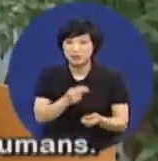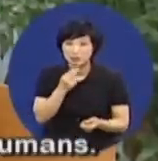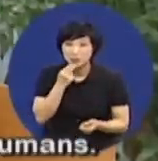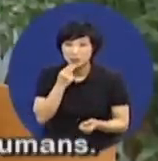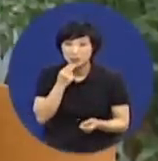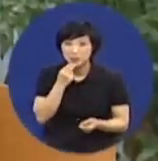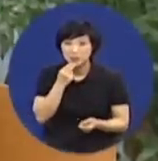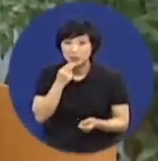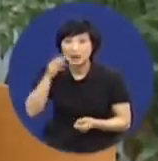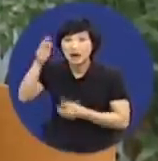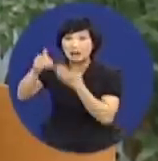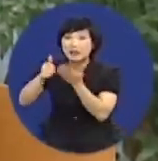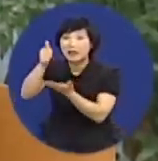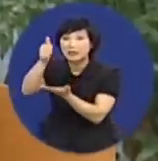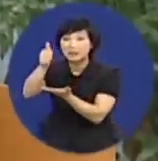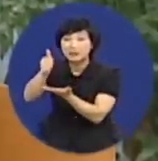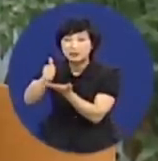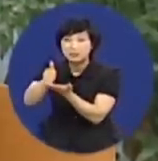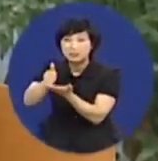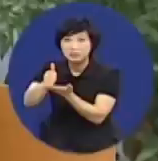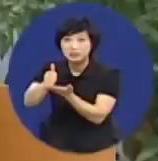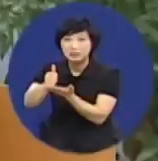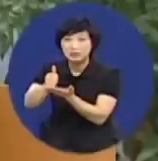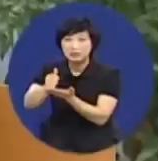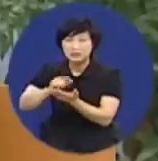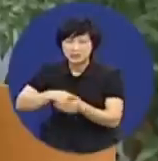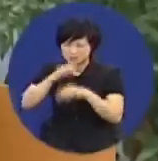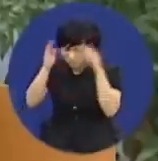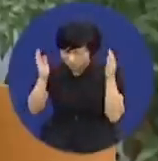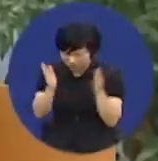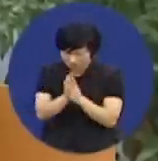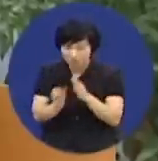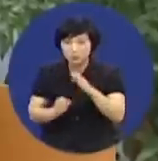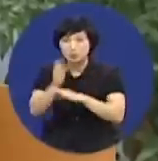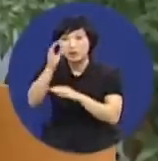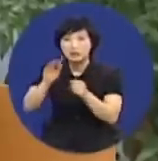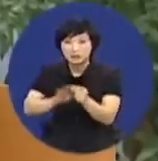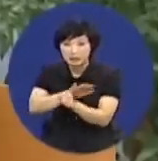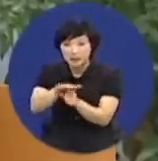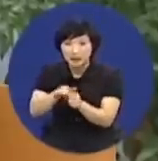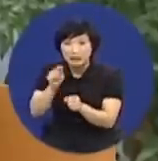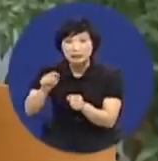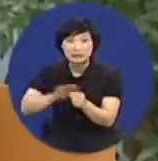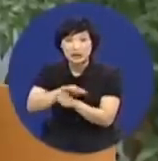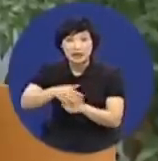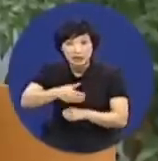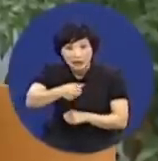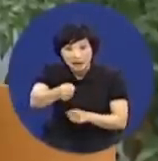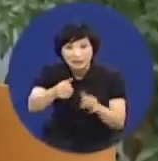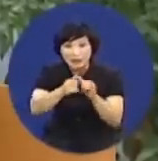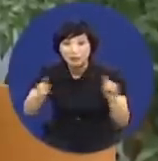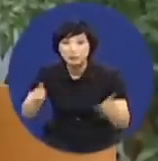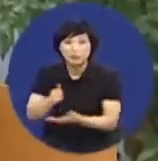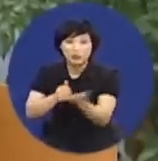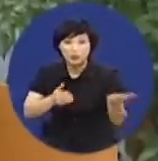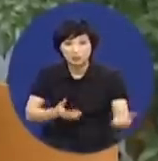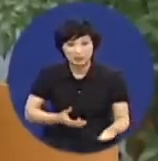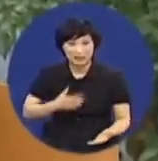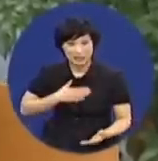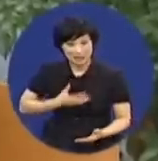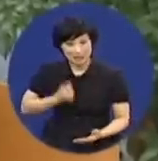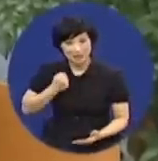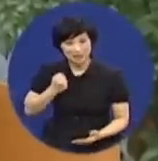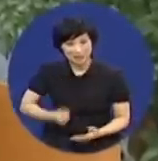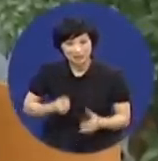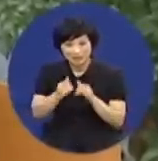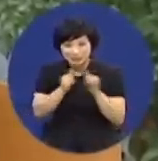知り、自分自身を超越した愛、この愛を受けた人、所